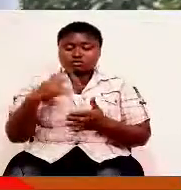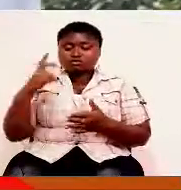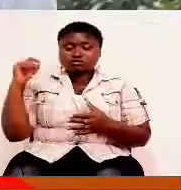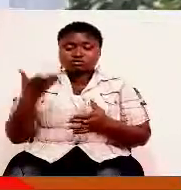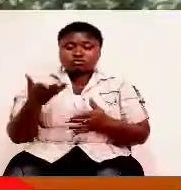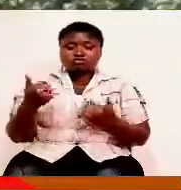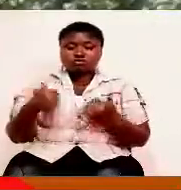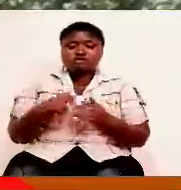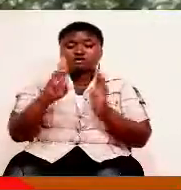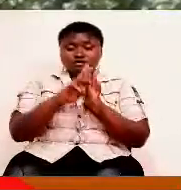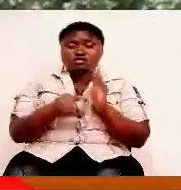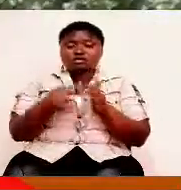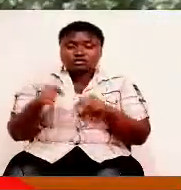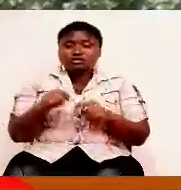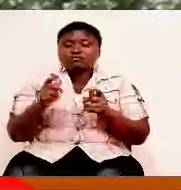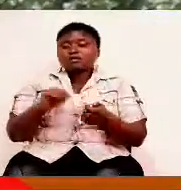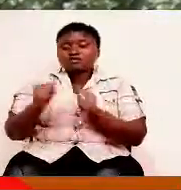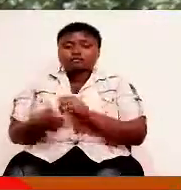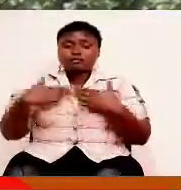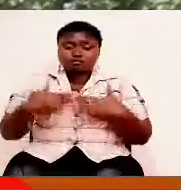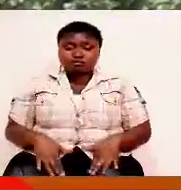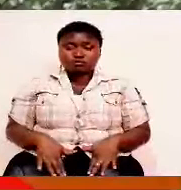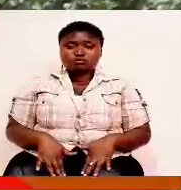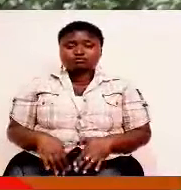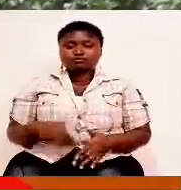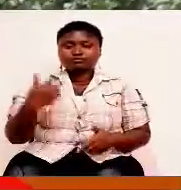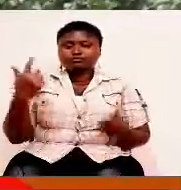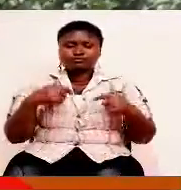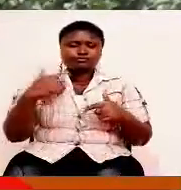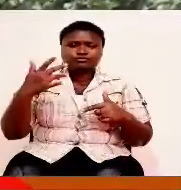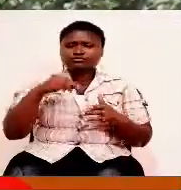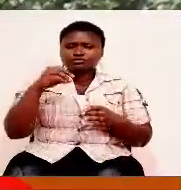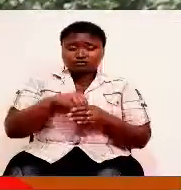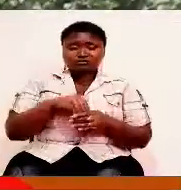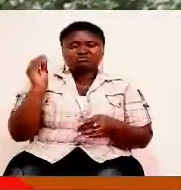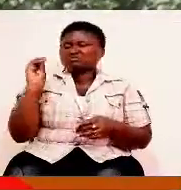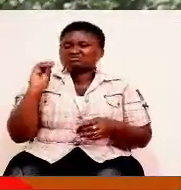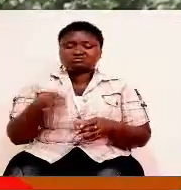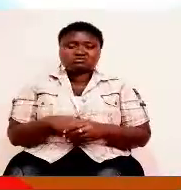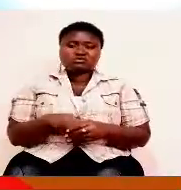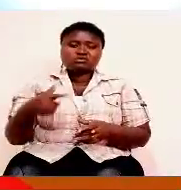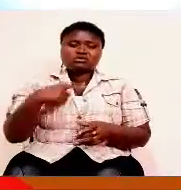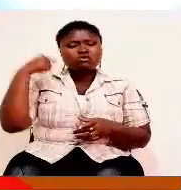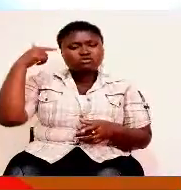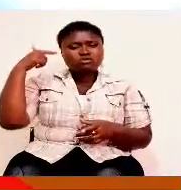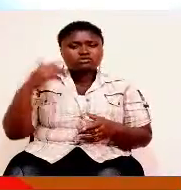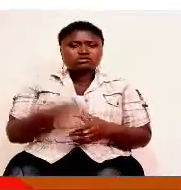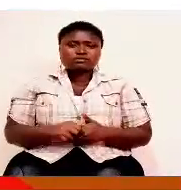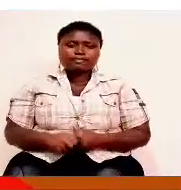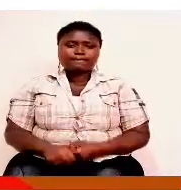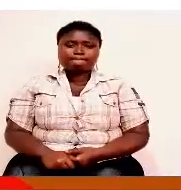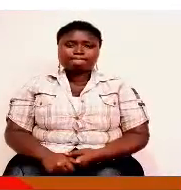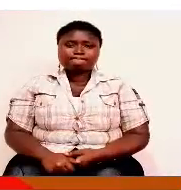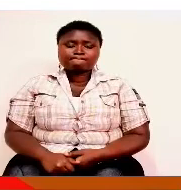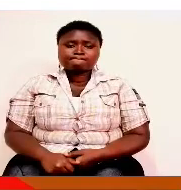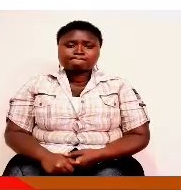otado aliage. Kogetuwe kate negogo voto ole. Netoka voto ito idhuo na tintokeliga kwa tuwe mweno oliku. Alidhu iroli ya Moohoro